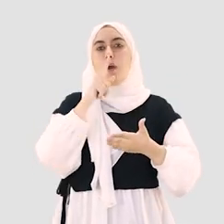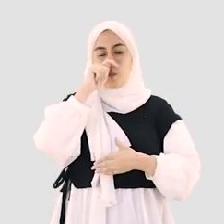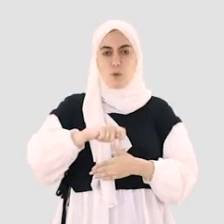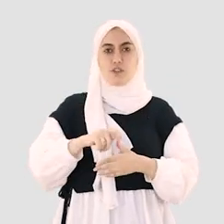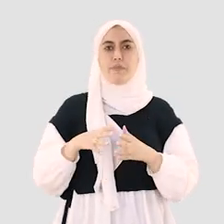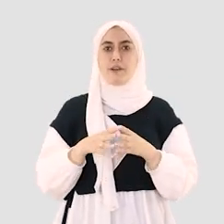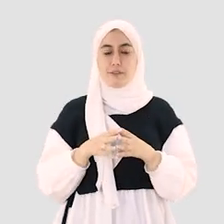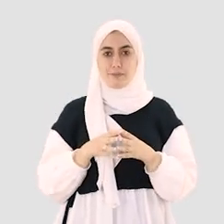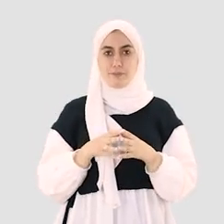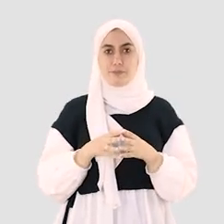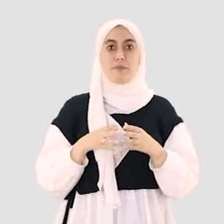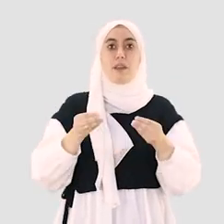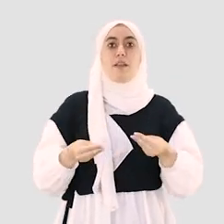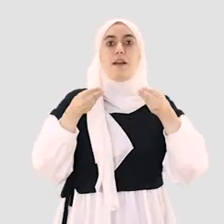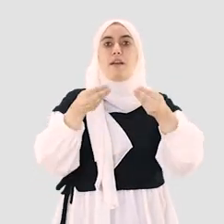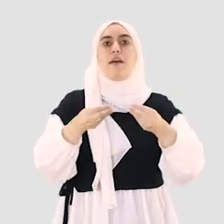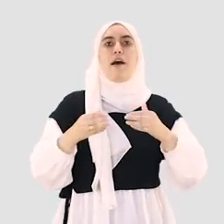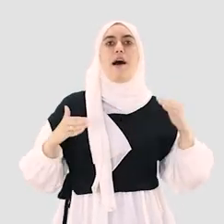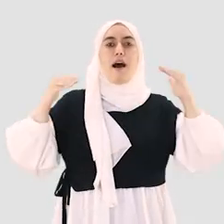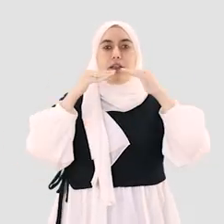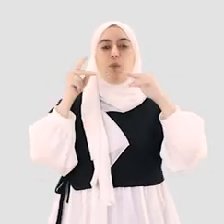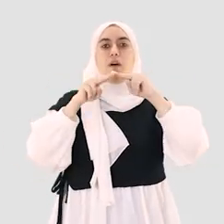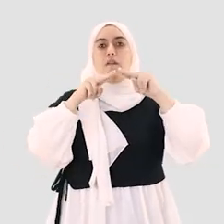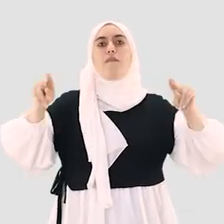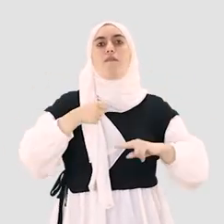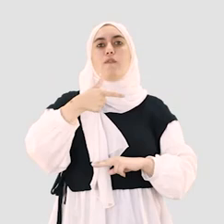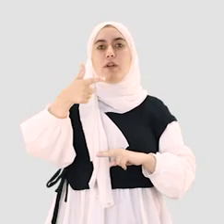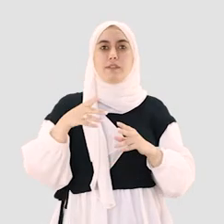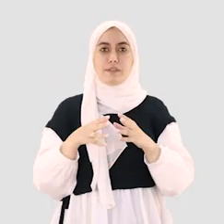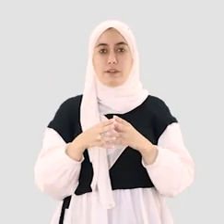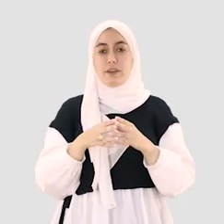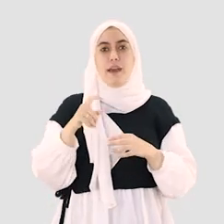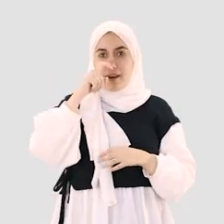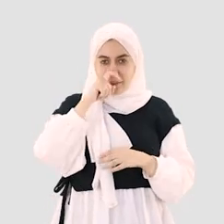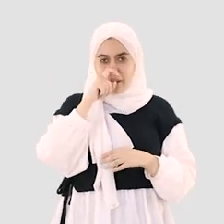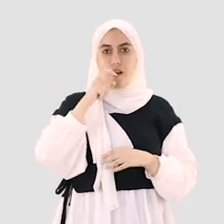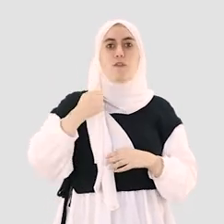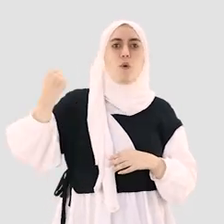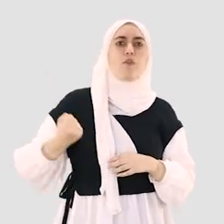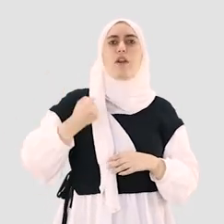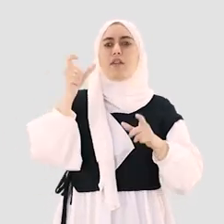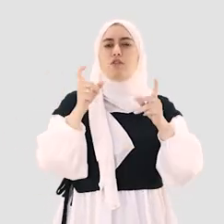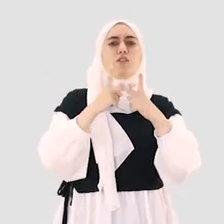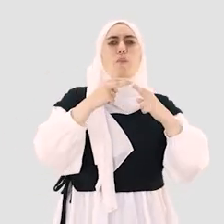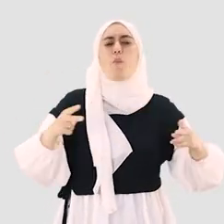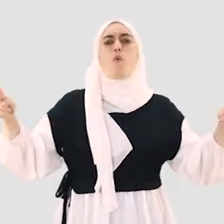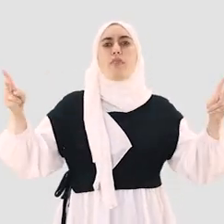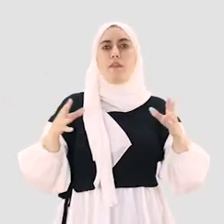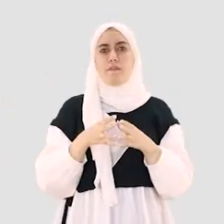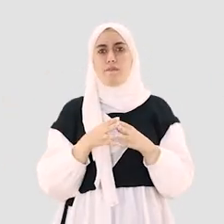والواجبات تحقيق العداله وتكافؤ الفرص احترام اختلاف قدرات